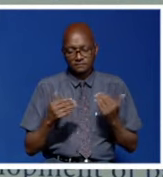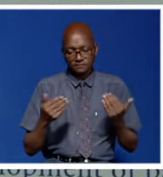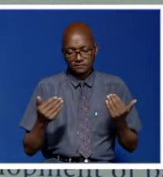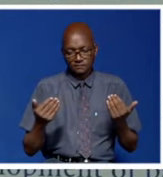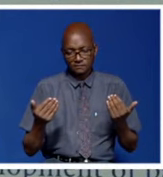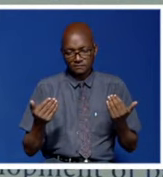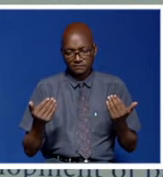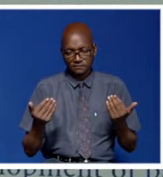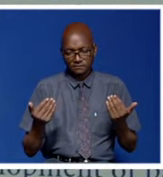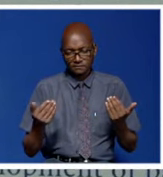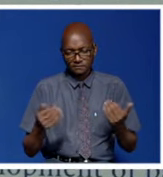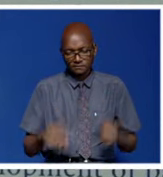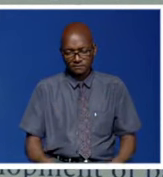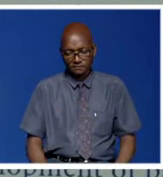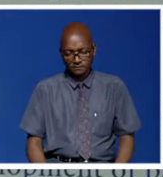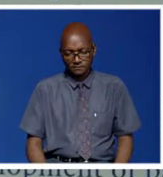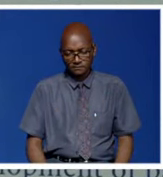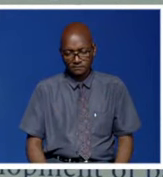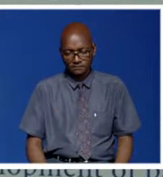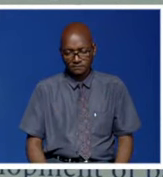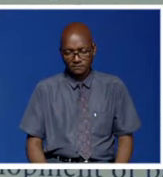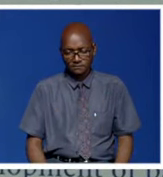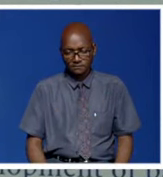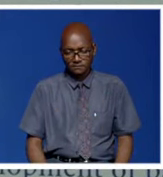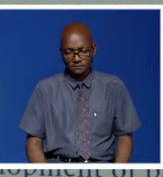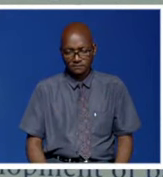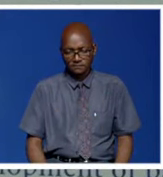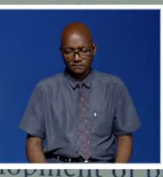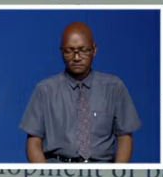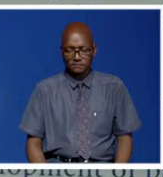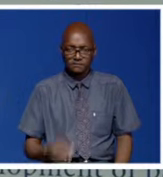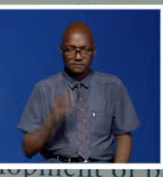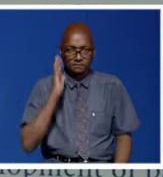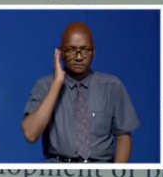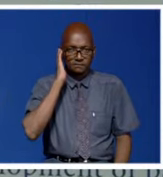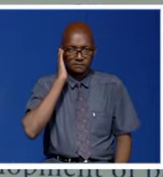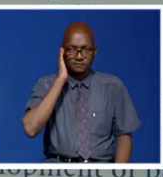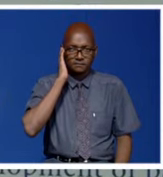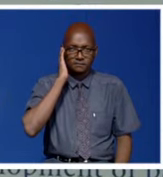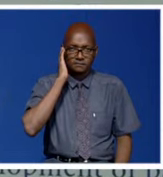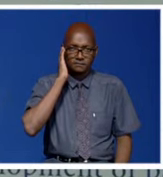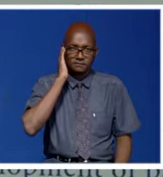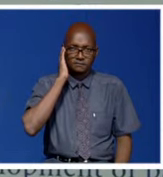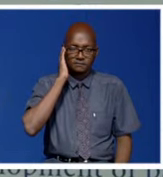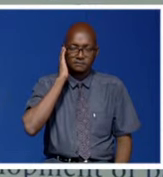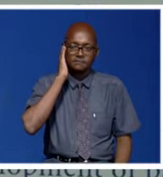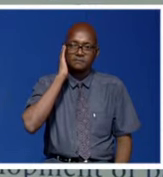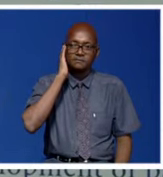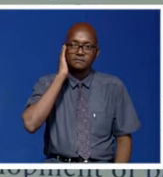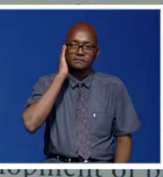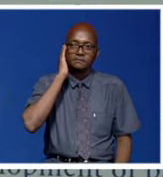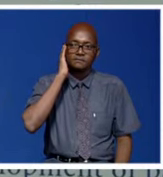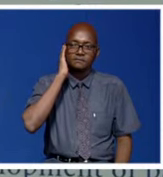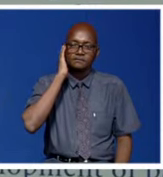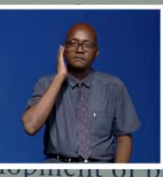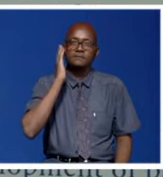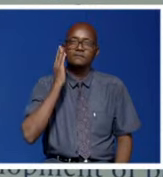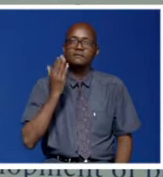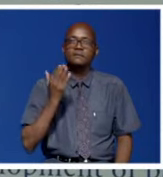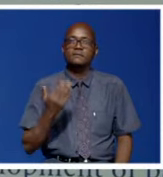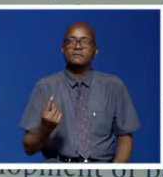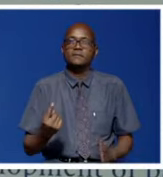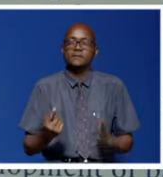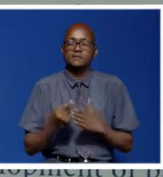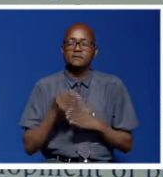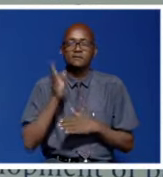tunapenda kuwapongeza serikali na kuwapongeza wataalamu wote walioshiriki, sababu kama ingekuwa na viwango vibaya tungesikia limebomoka hapo ndio tungeanza kupata